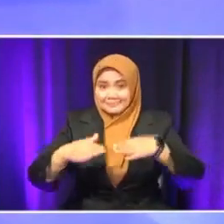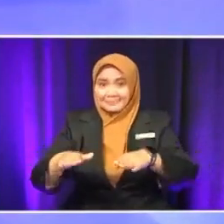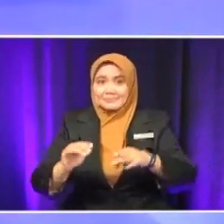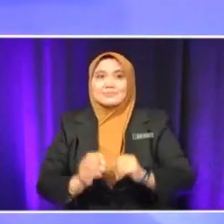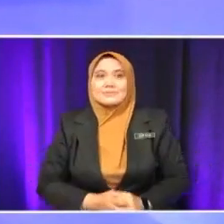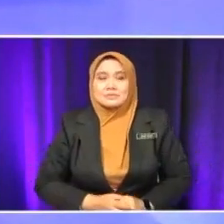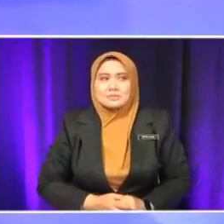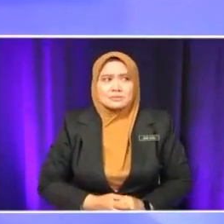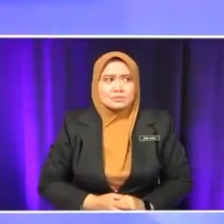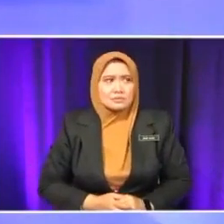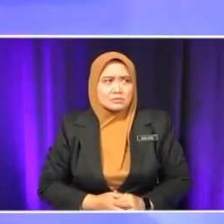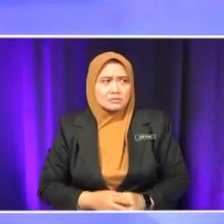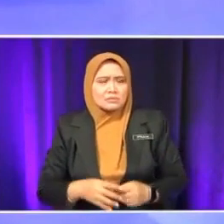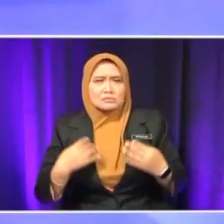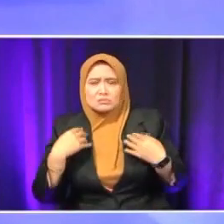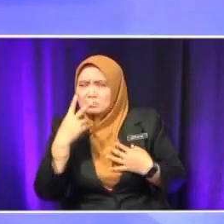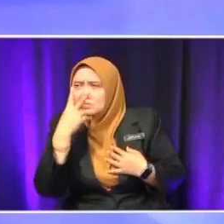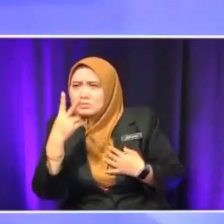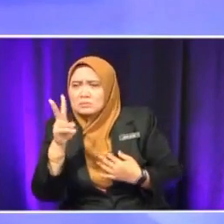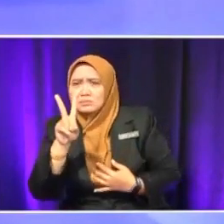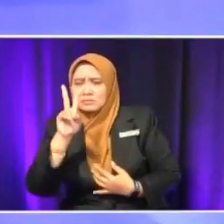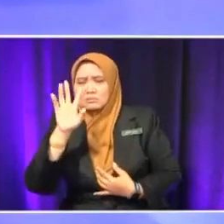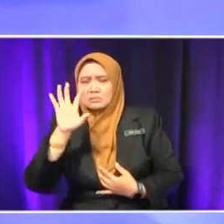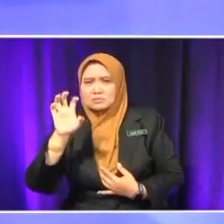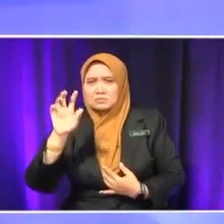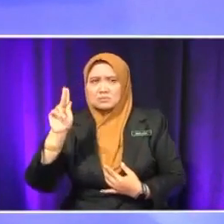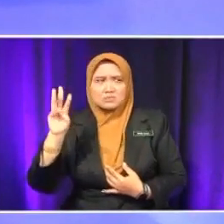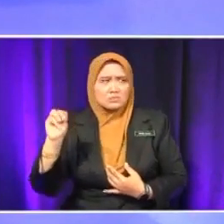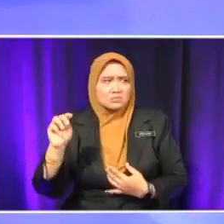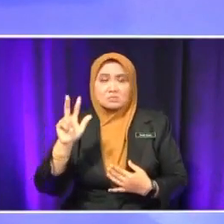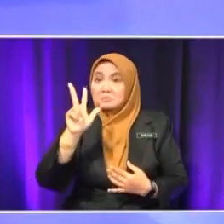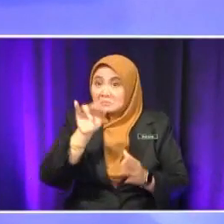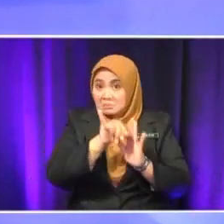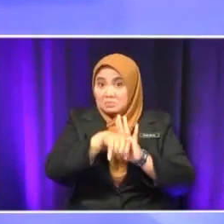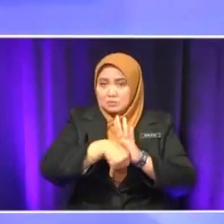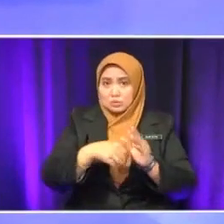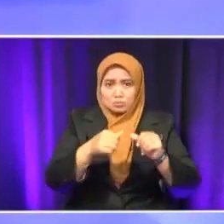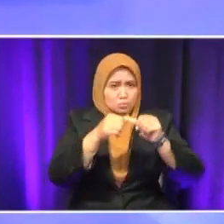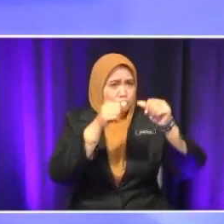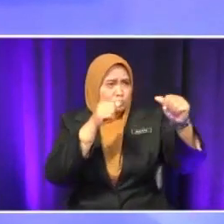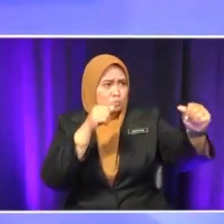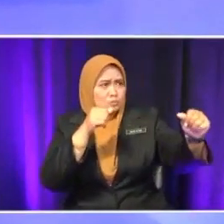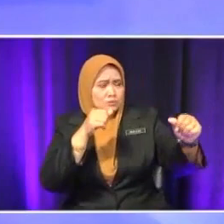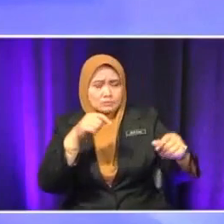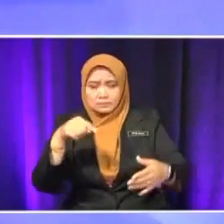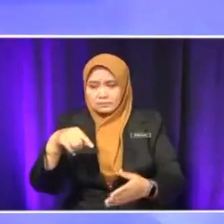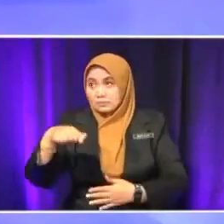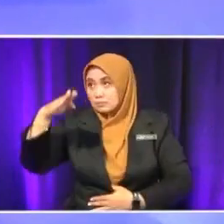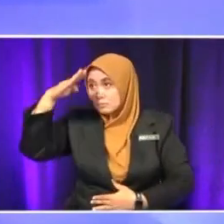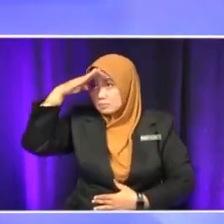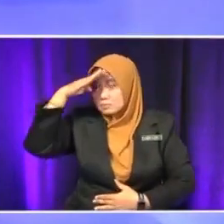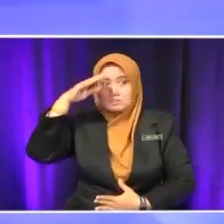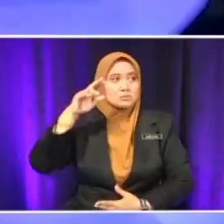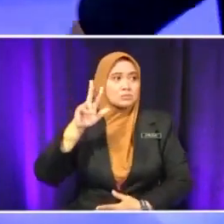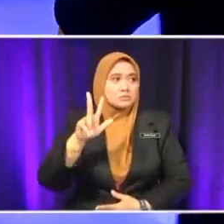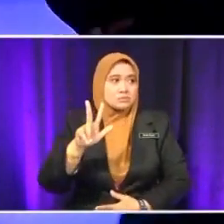ini Kuantan 250 km. 3 jam. Jauh juga eh. Yang ni Johor Bahru